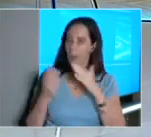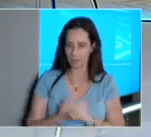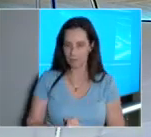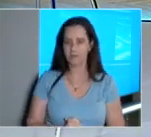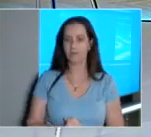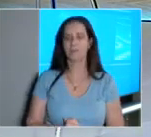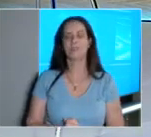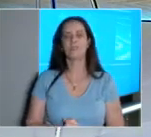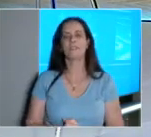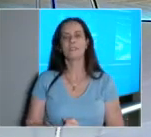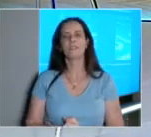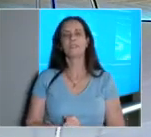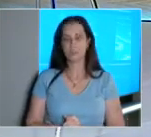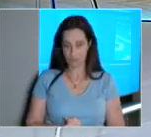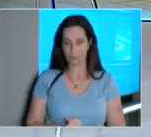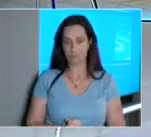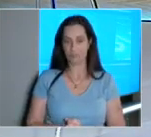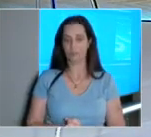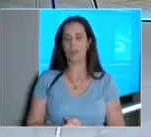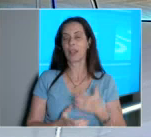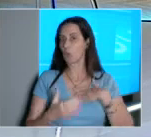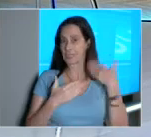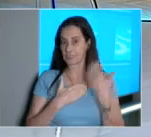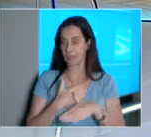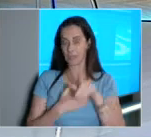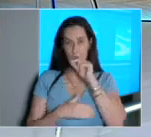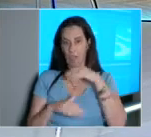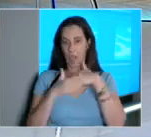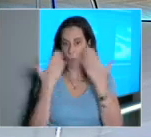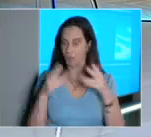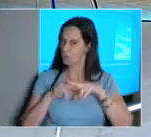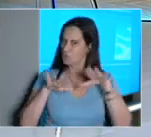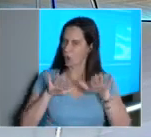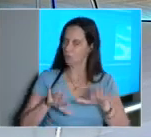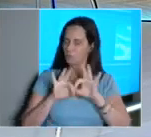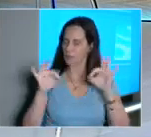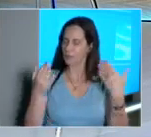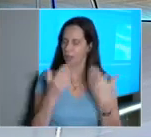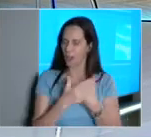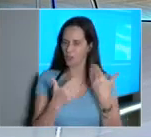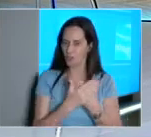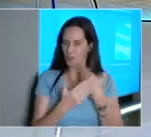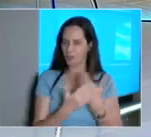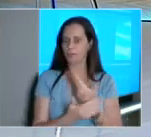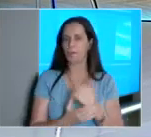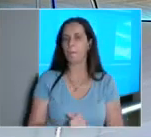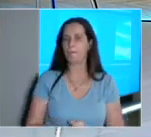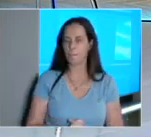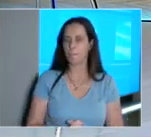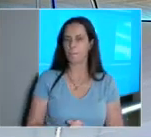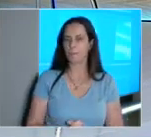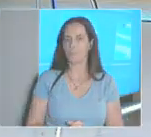טוב, שבוע להתראות. טוב. חברות וחברים, אנחנו סיימנו ציוצי בוקר, יישארו איתנו, אנחנו מיד מתחילים את בוקר טוב כנסת.